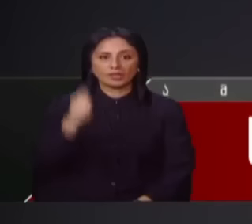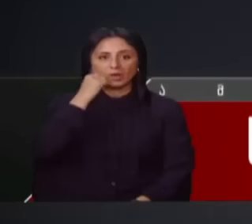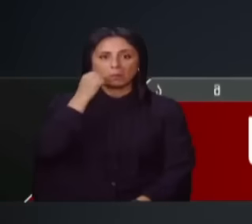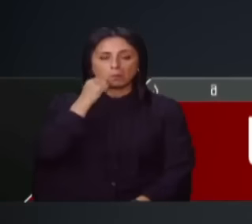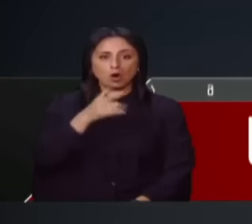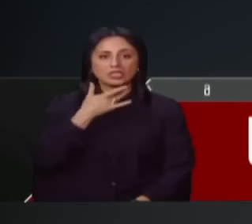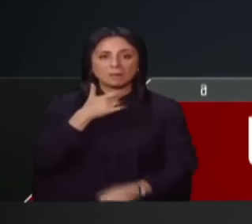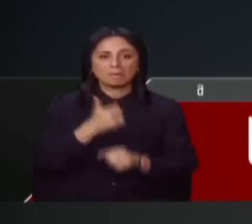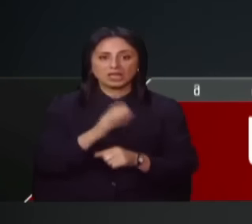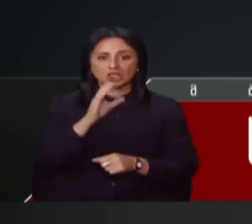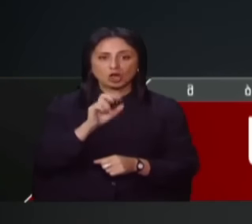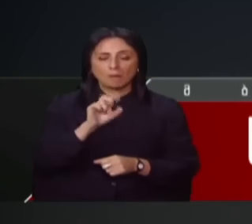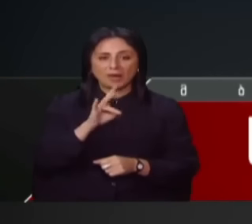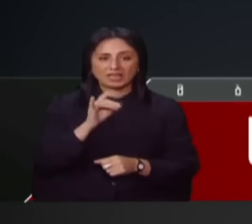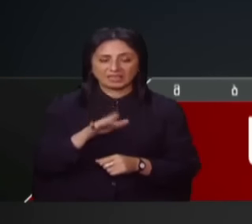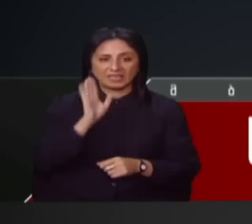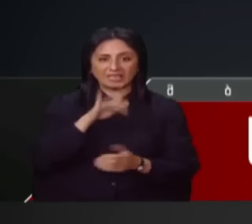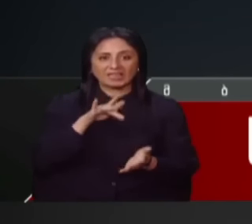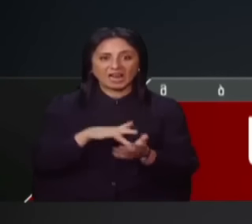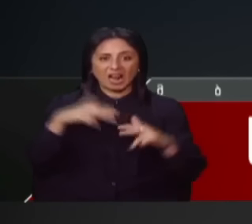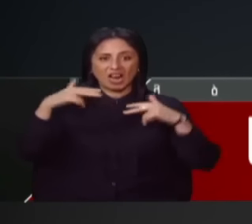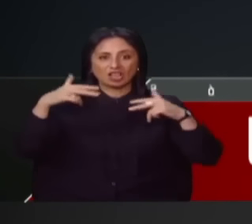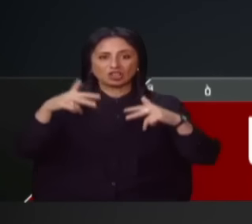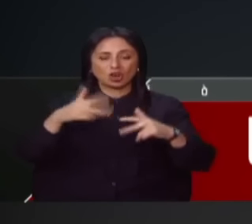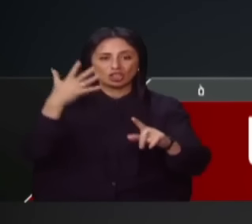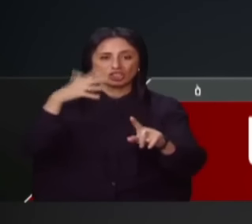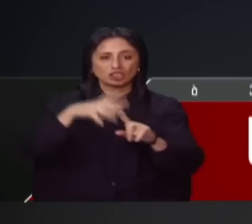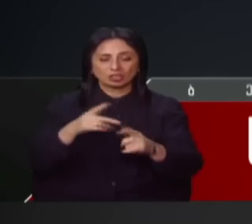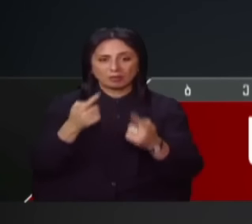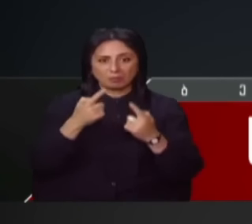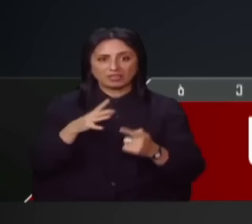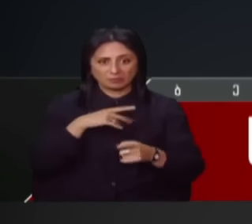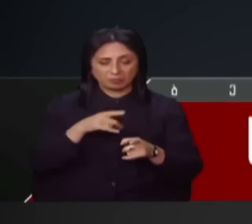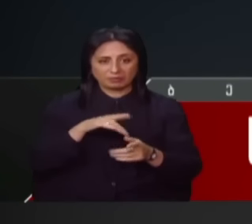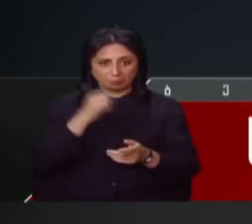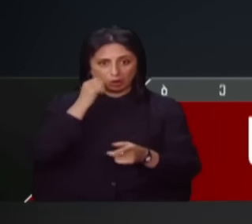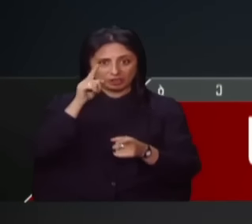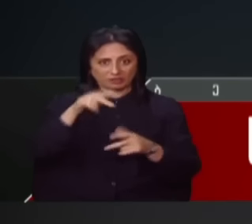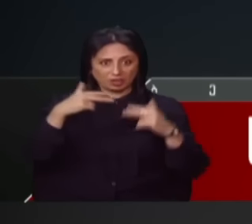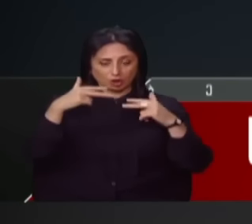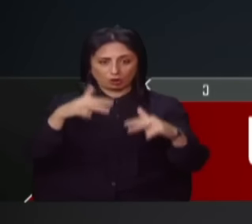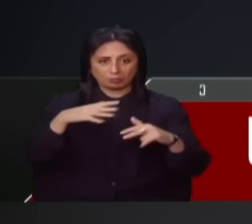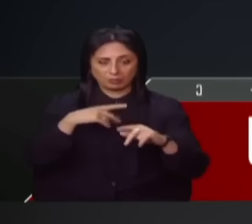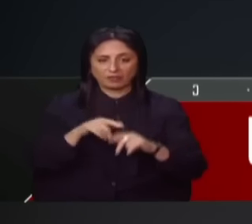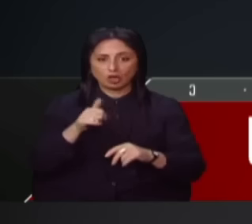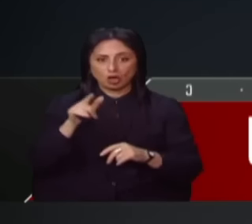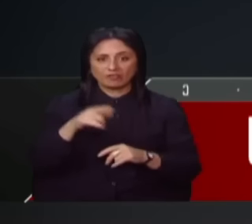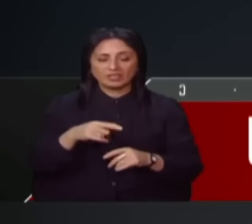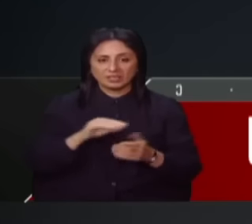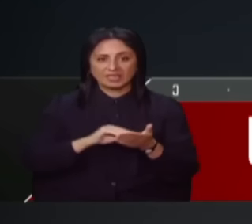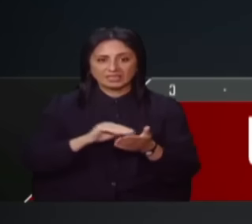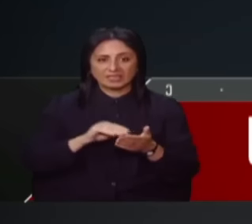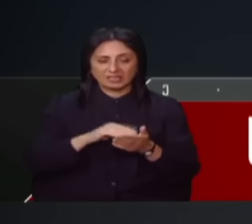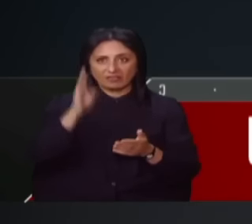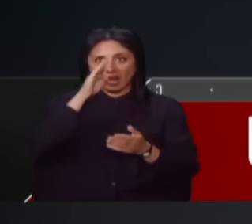მოსკოვის მერი სერგეი სობიანინკი დედაქალაქზე დრონებით განხორციელებული მასშტაბური შეტევის შესახები უწყება. როგორც ის ტელეგრამში